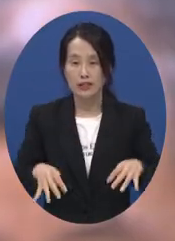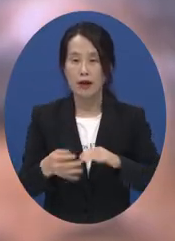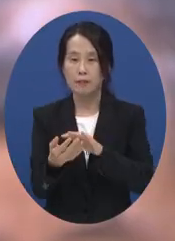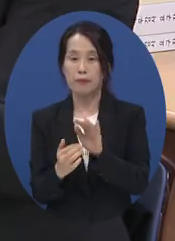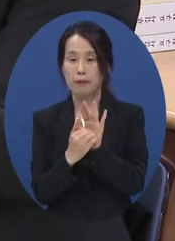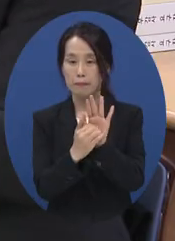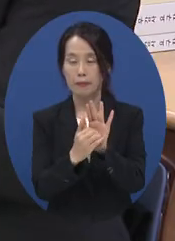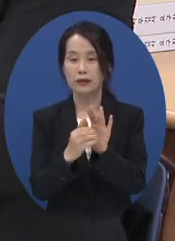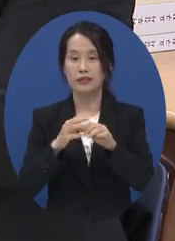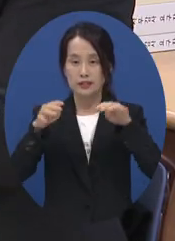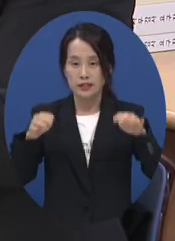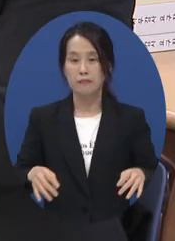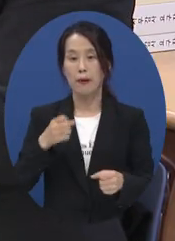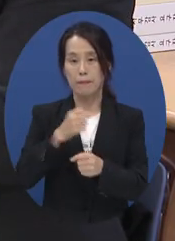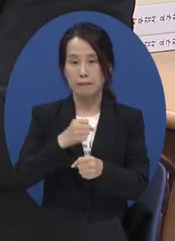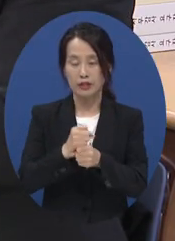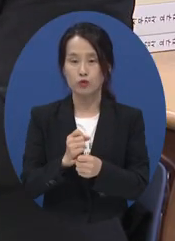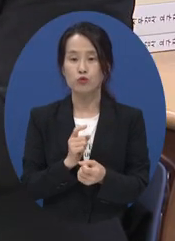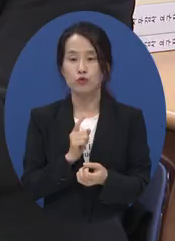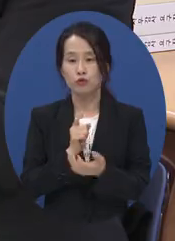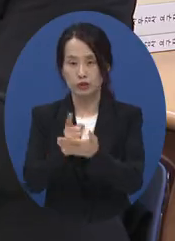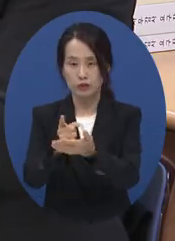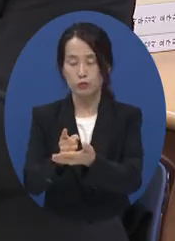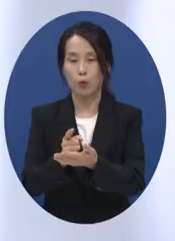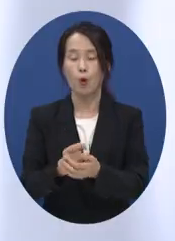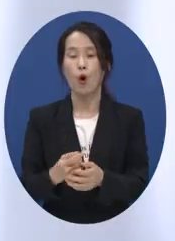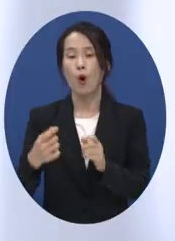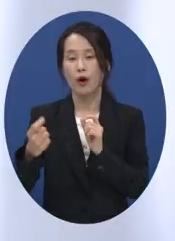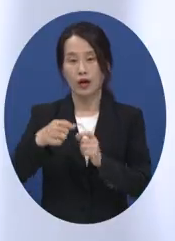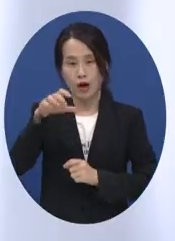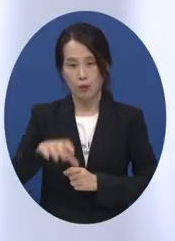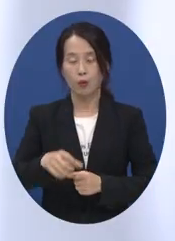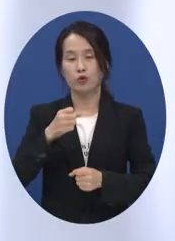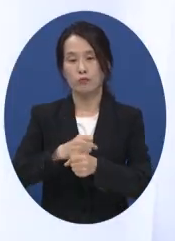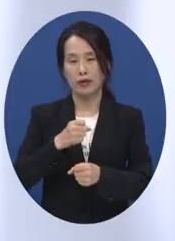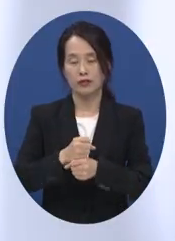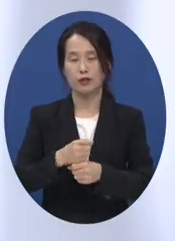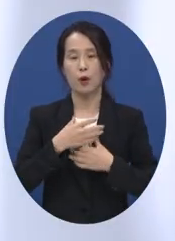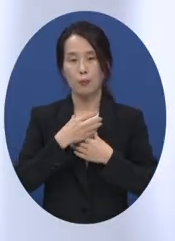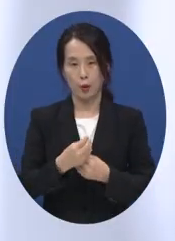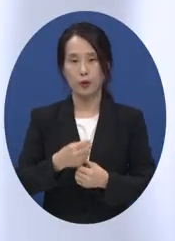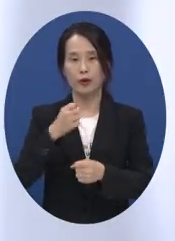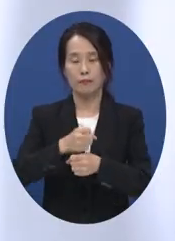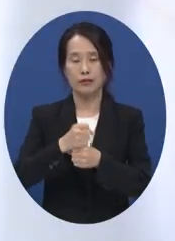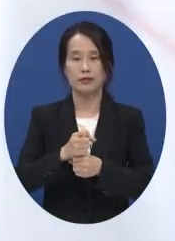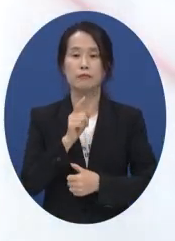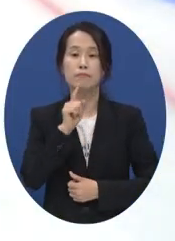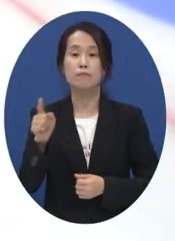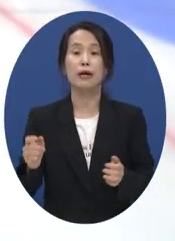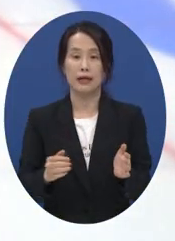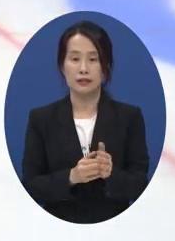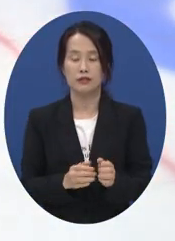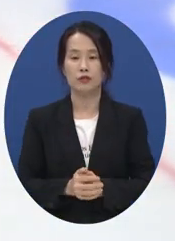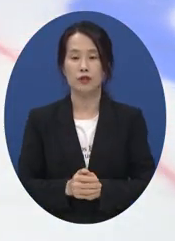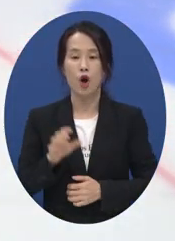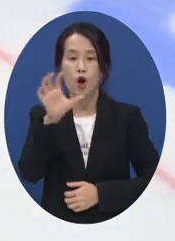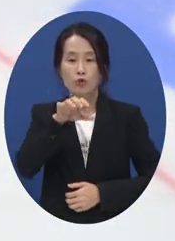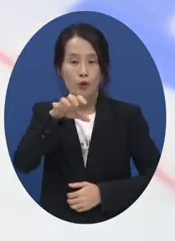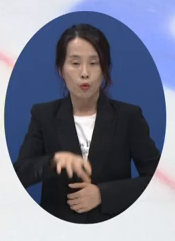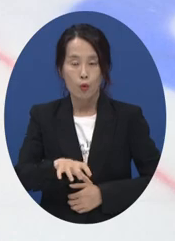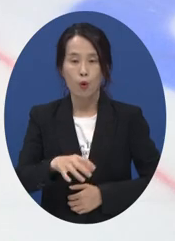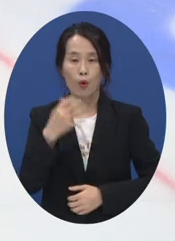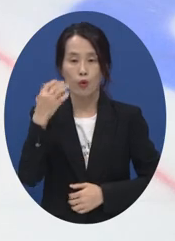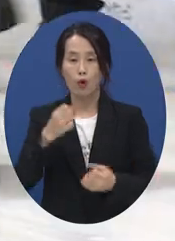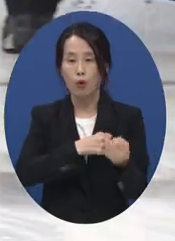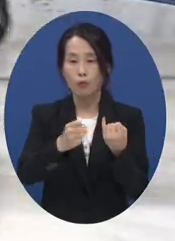구축하고 접수 창구 접근성과 사건 대응 용이성도 개선한다고 밝혔는데요. 훈련 장소 등